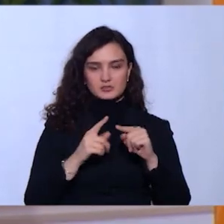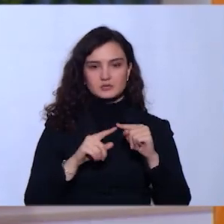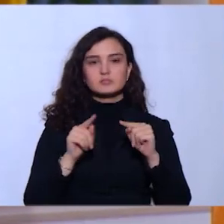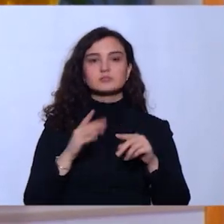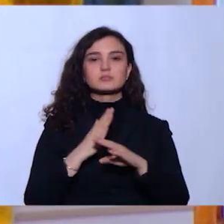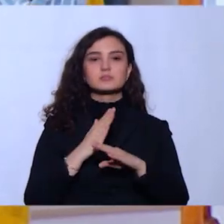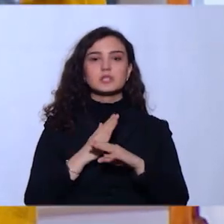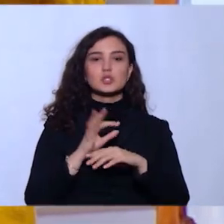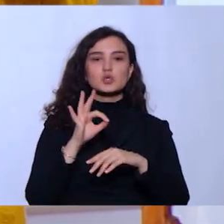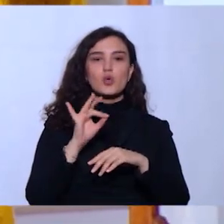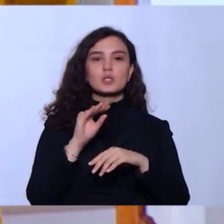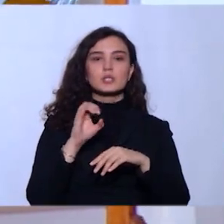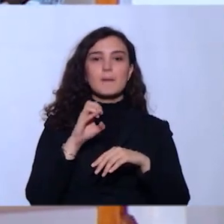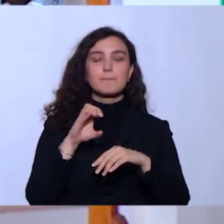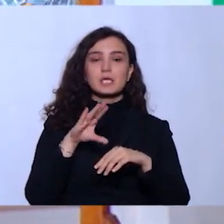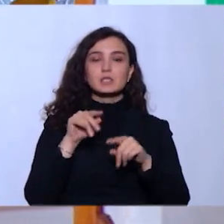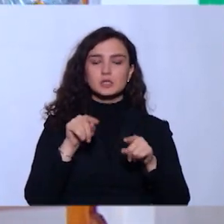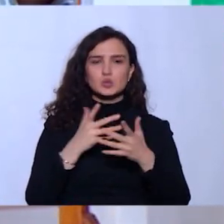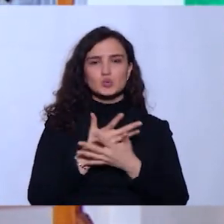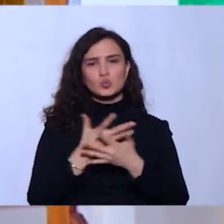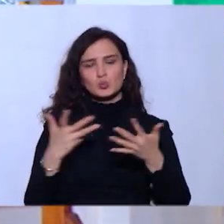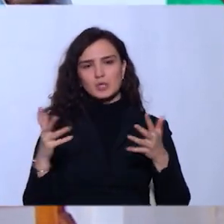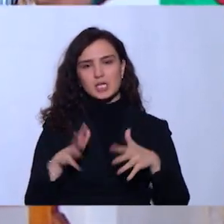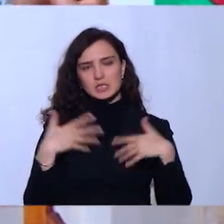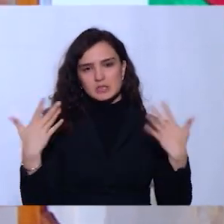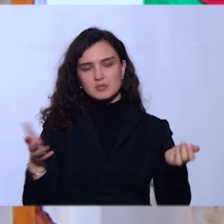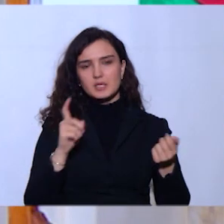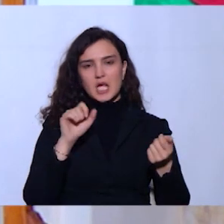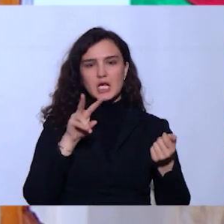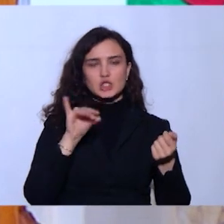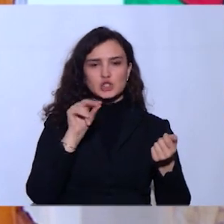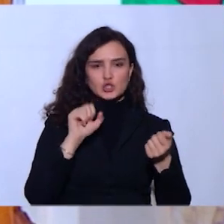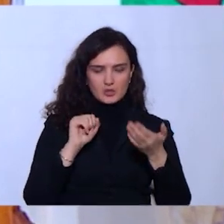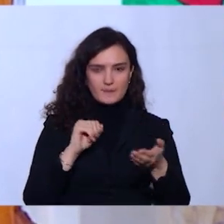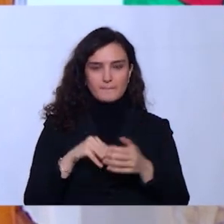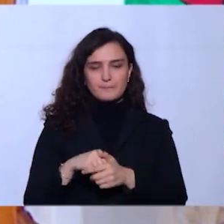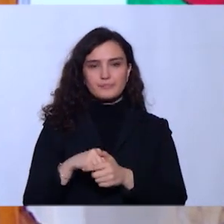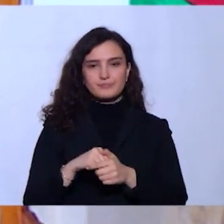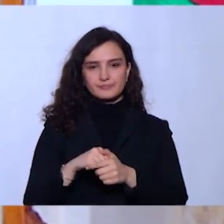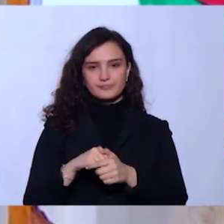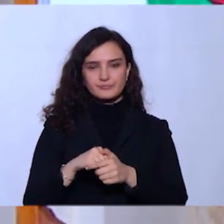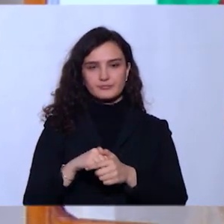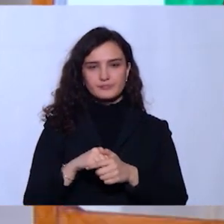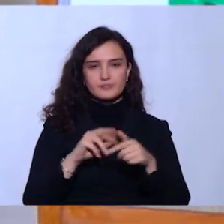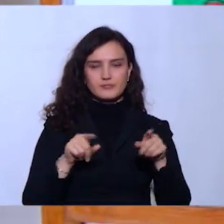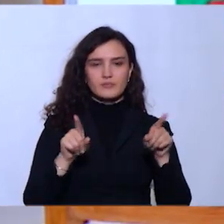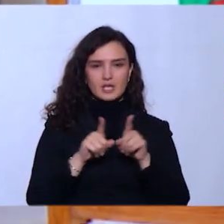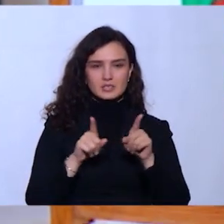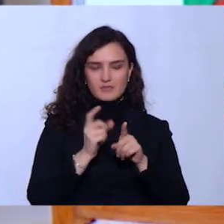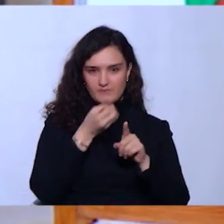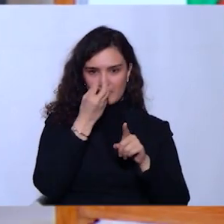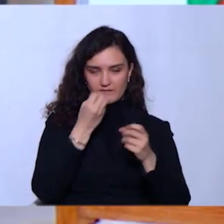არის ორნამენტიანი სუფრა, გადასაფარებელი ხალიჩებია და ასევე არის